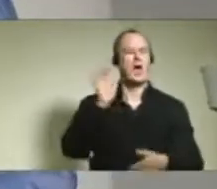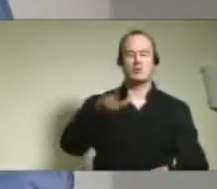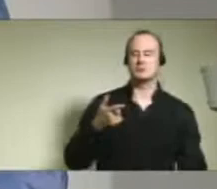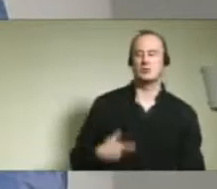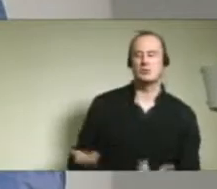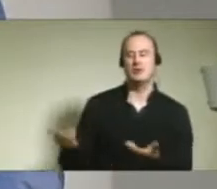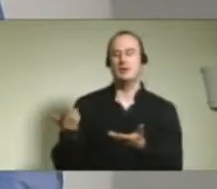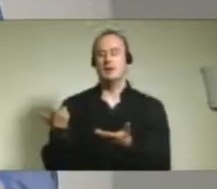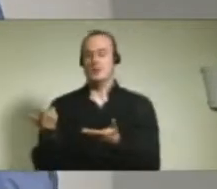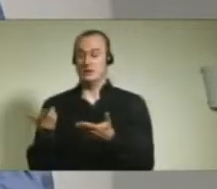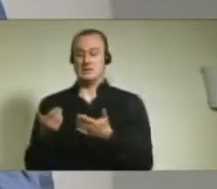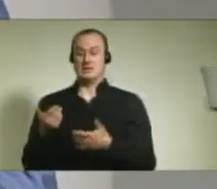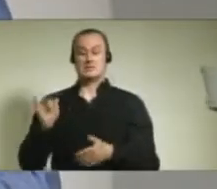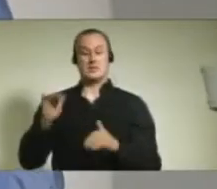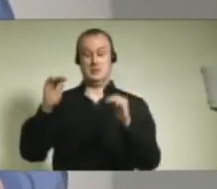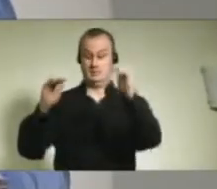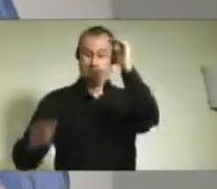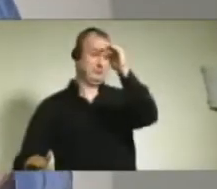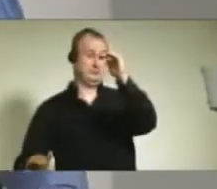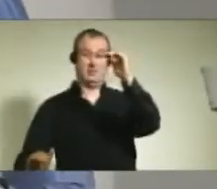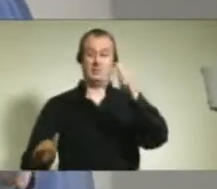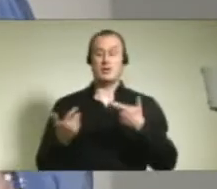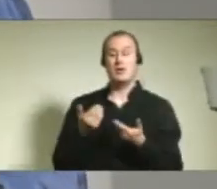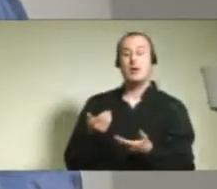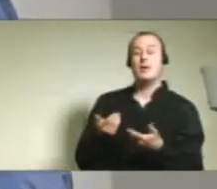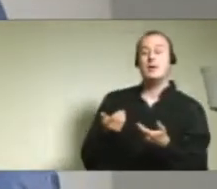va continuer à croître et nous ne pourrons pas